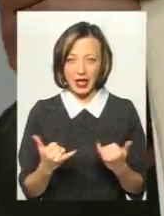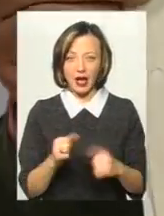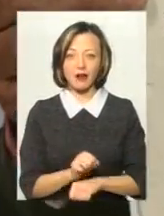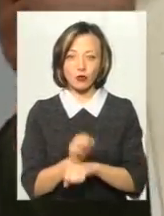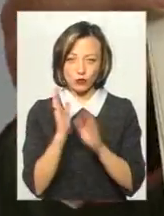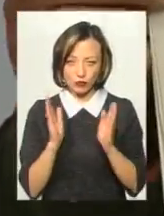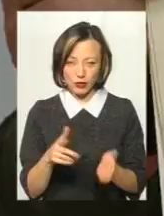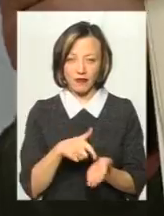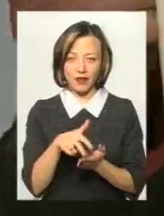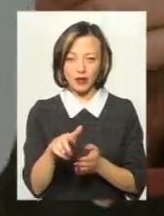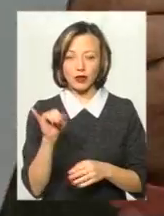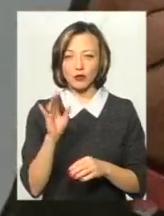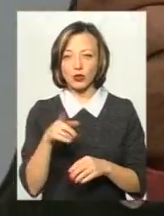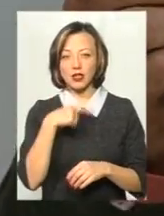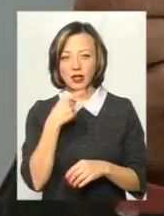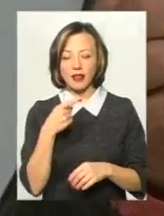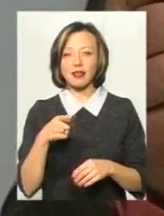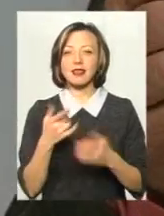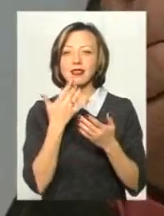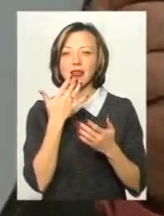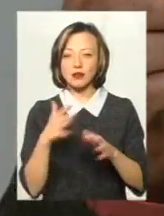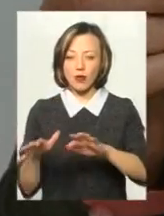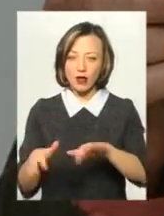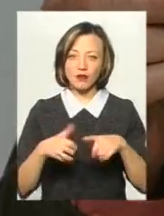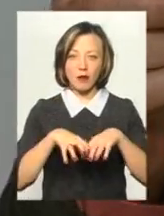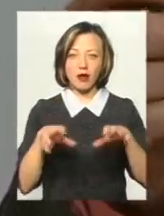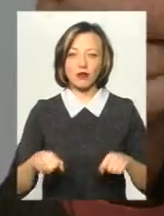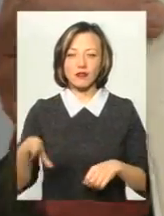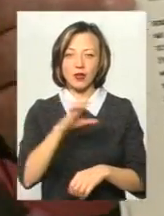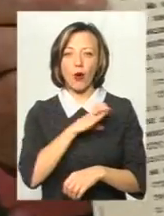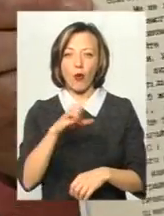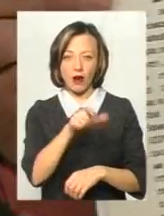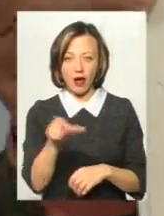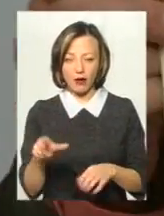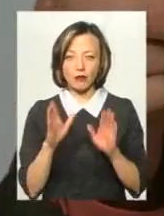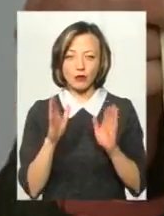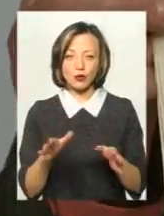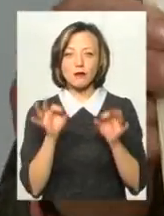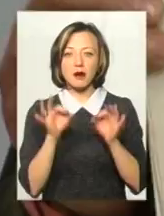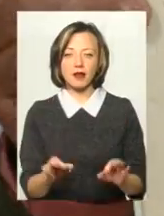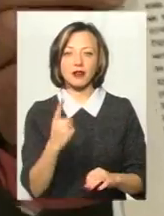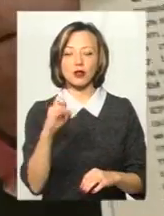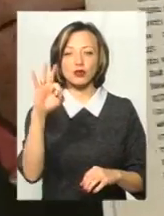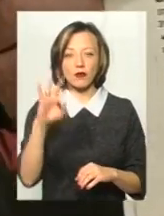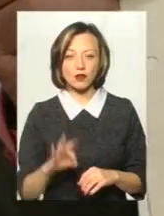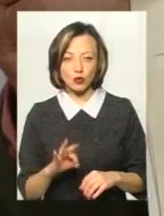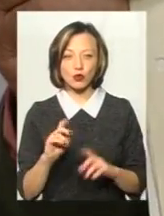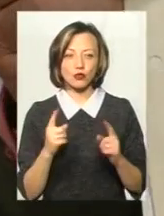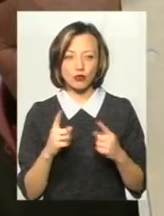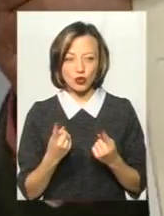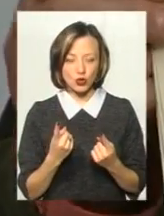буде. Вийдуть і будуть казати націоналізувати майно у всіх олігархів. І будуть праві на 100%. Тому